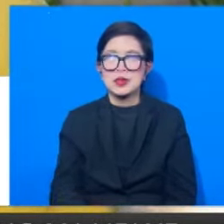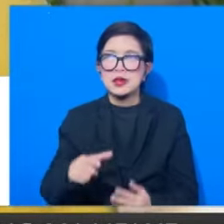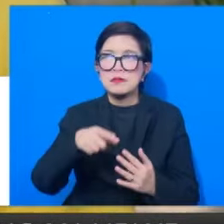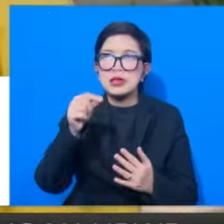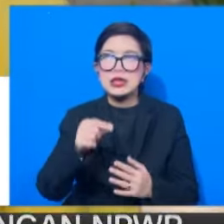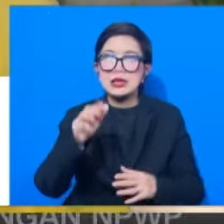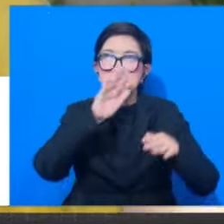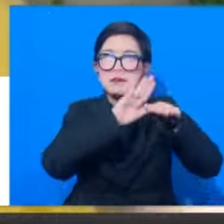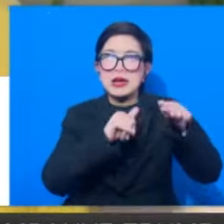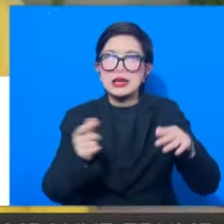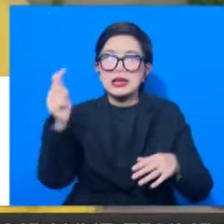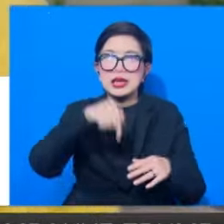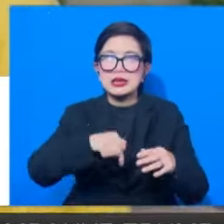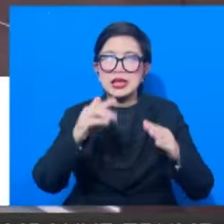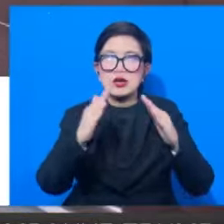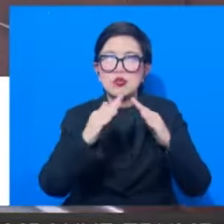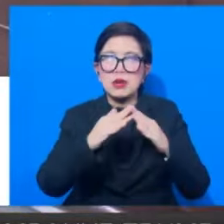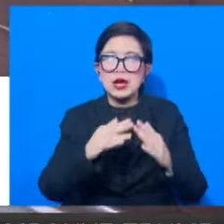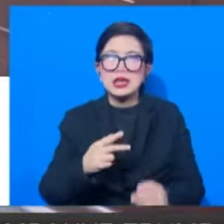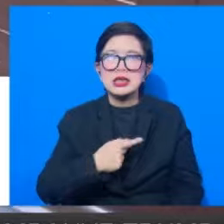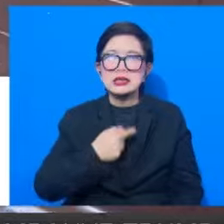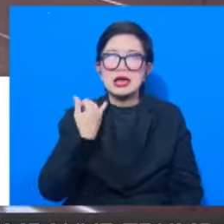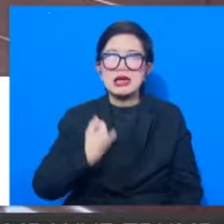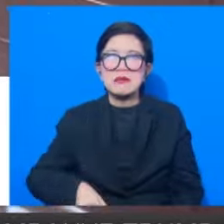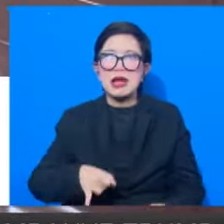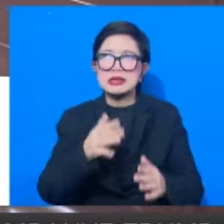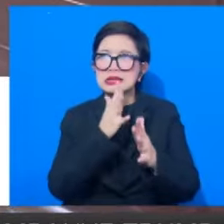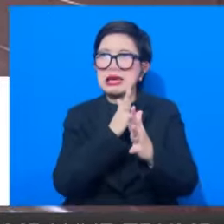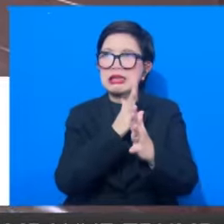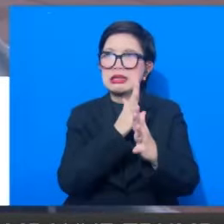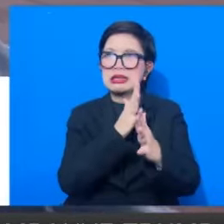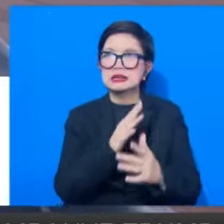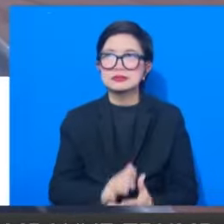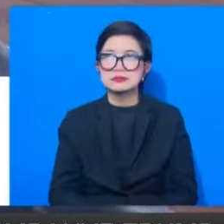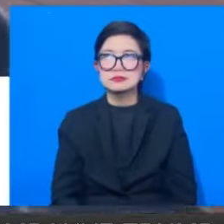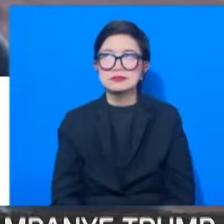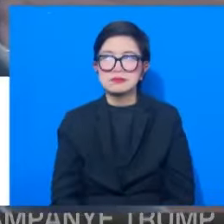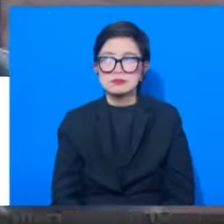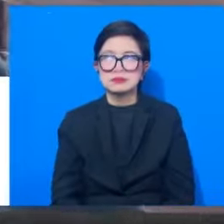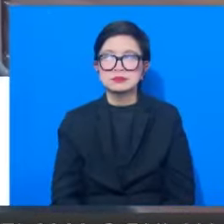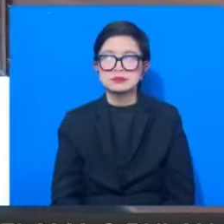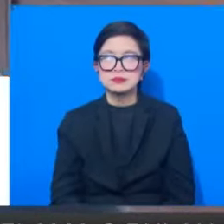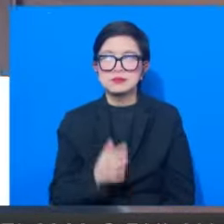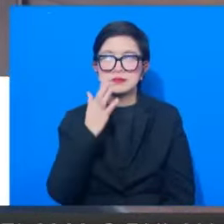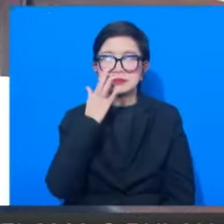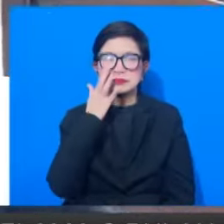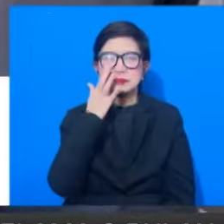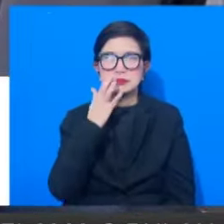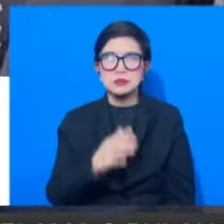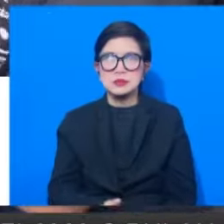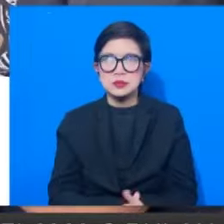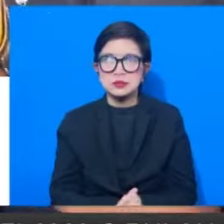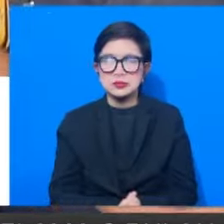service? Karena malas ngantri. Selain panggilan, penyedia jasa pangkas rambut juga memiliki toko jasa